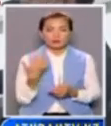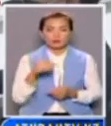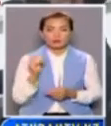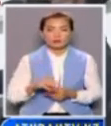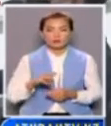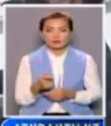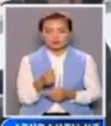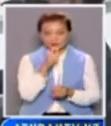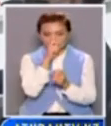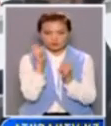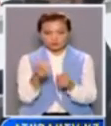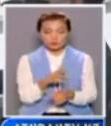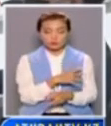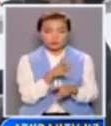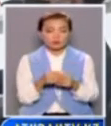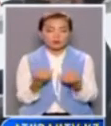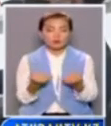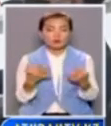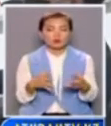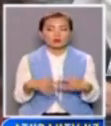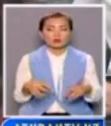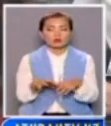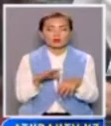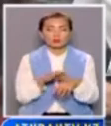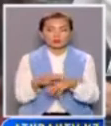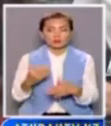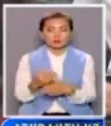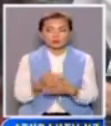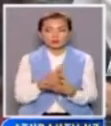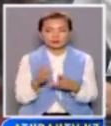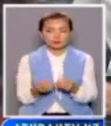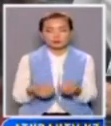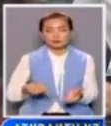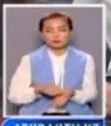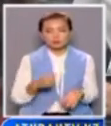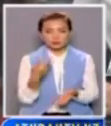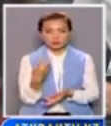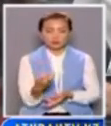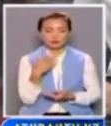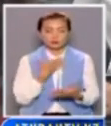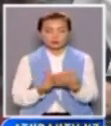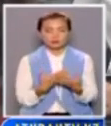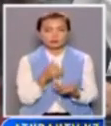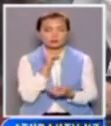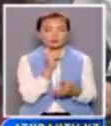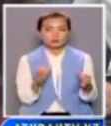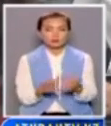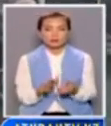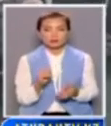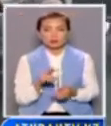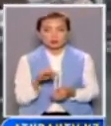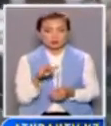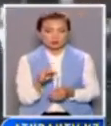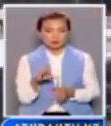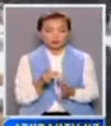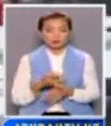другой необходимой помощью. Доставки нуждающимся необходимой помощи приняли участие более 300 активных членов партии и волонтеров